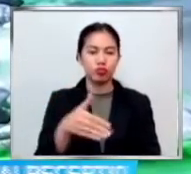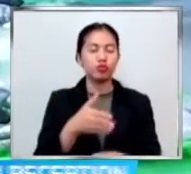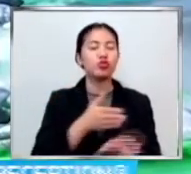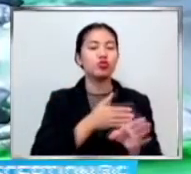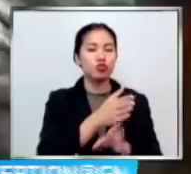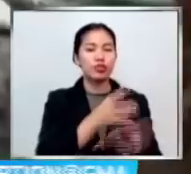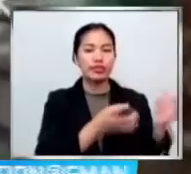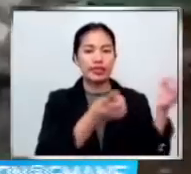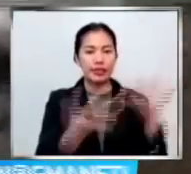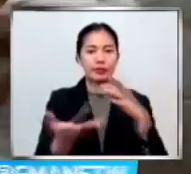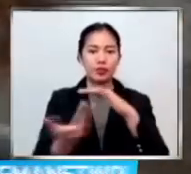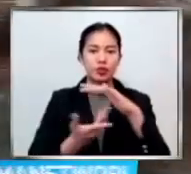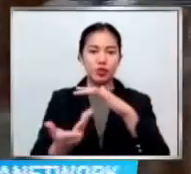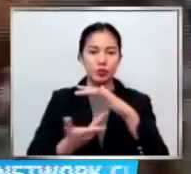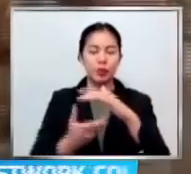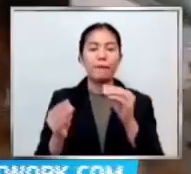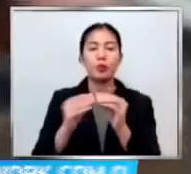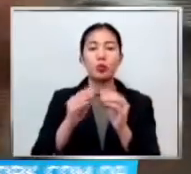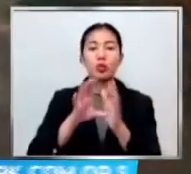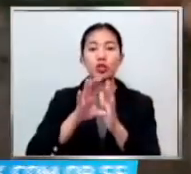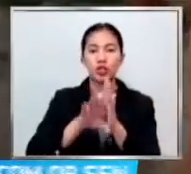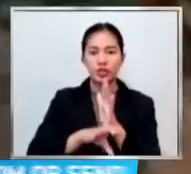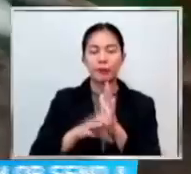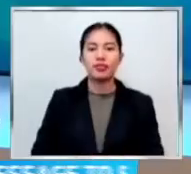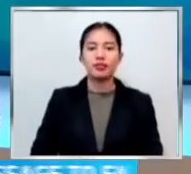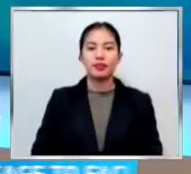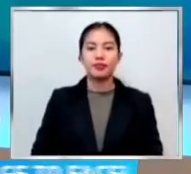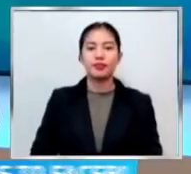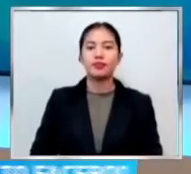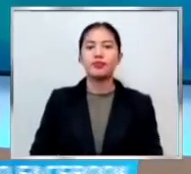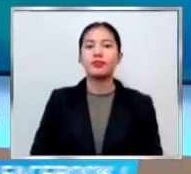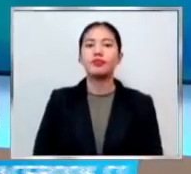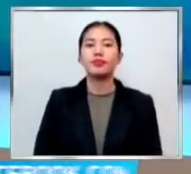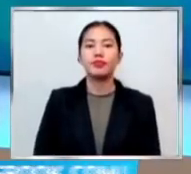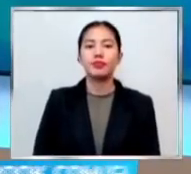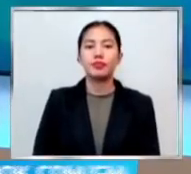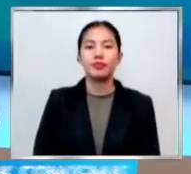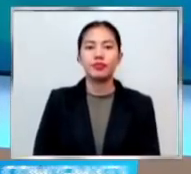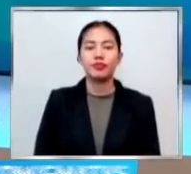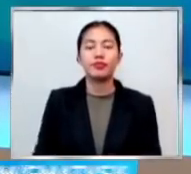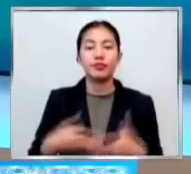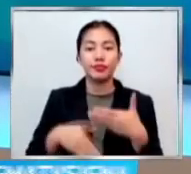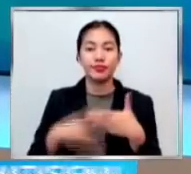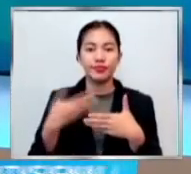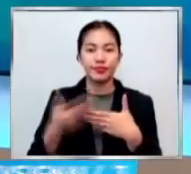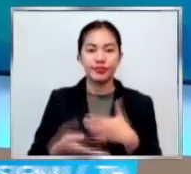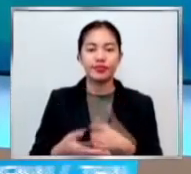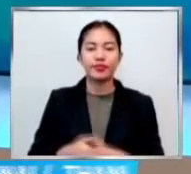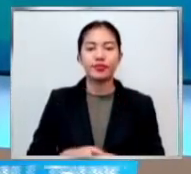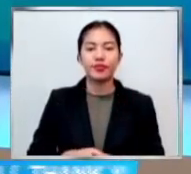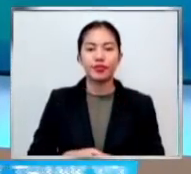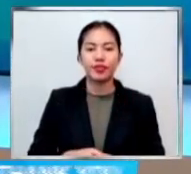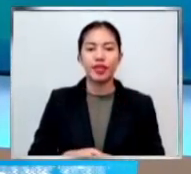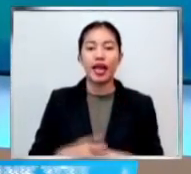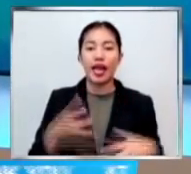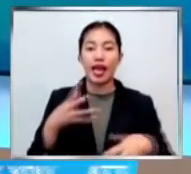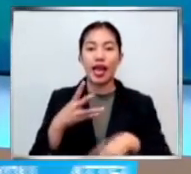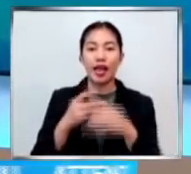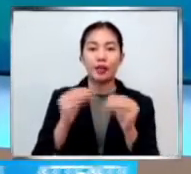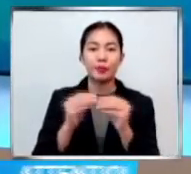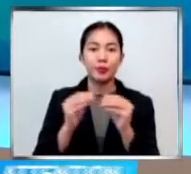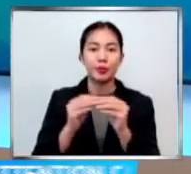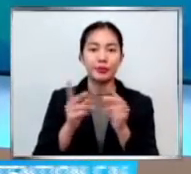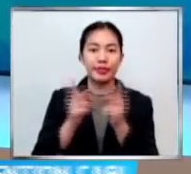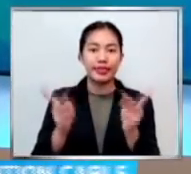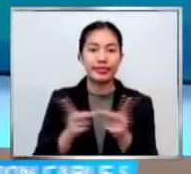mas murang halaga. Mariz Umali, GMA News. May dagdag sa listahan ng mga pasyalang pwede na muling puntahan dahil bukas na